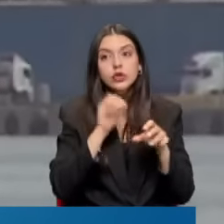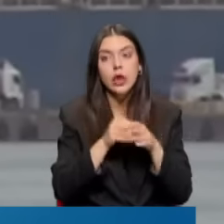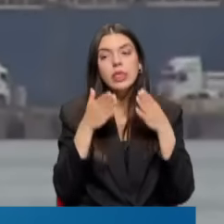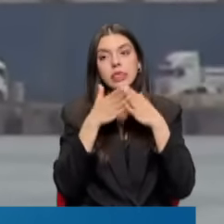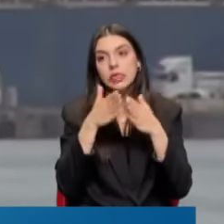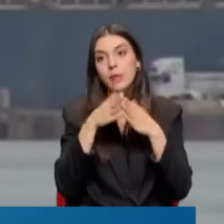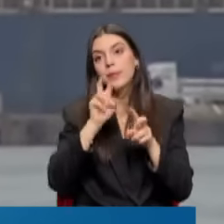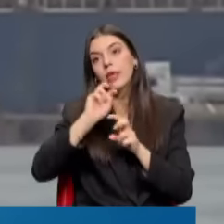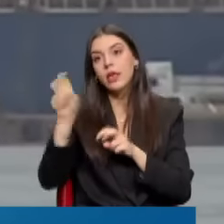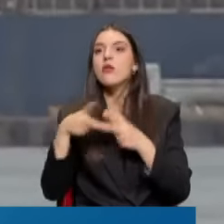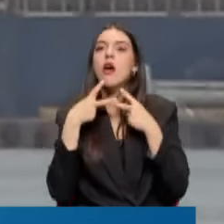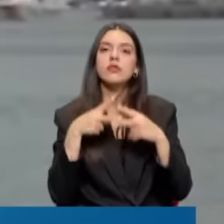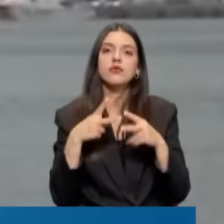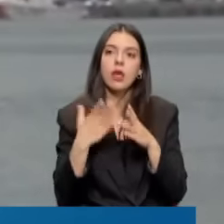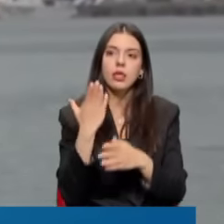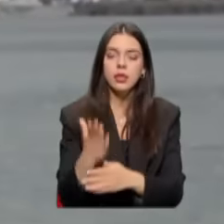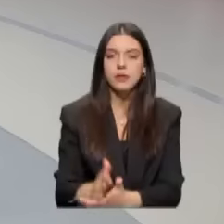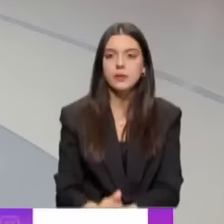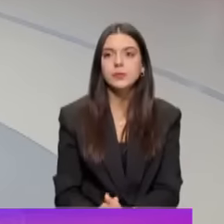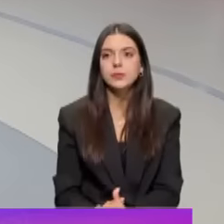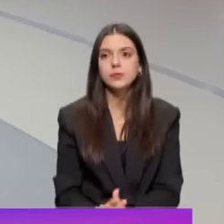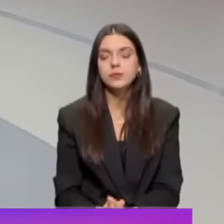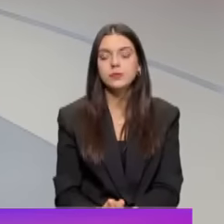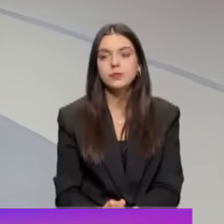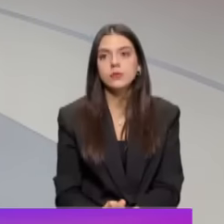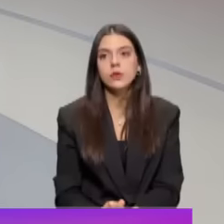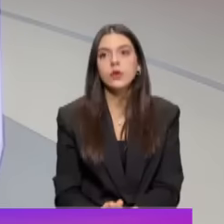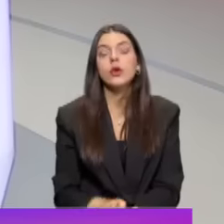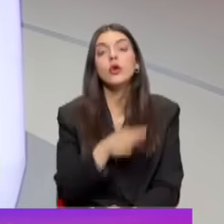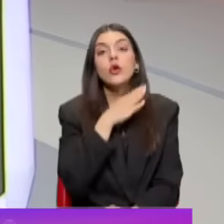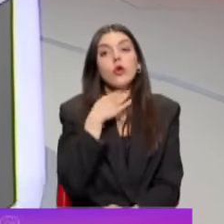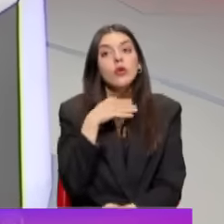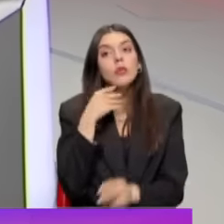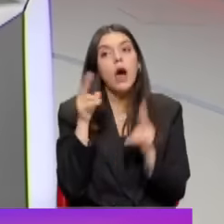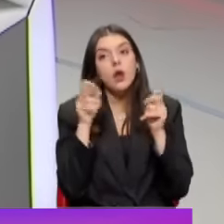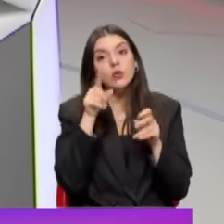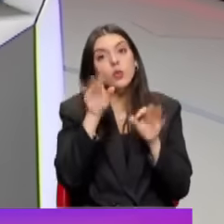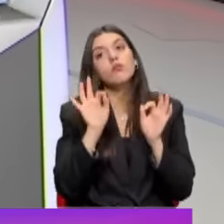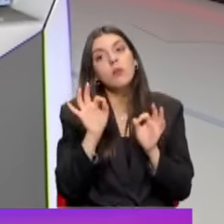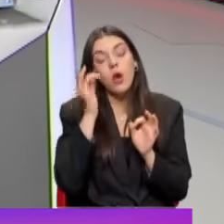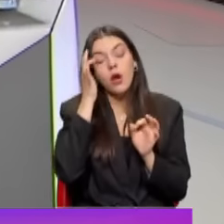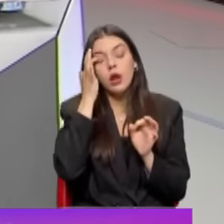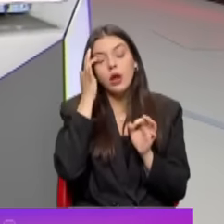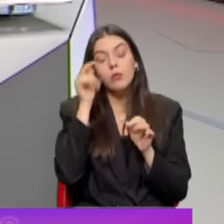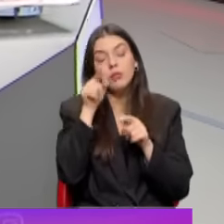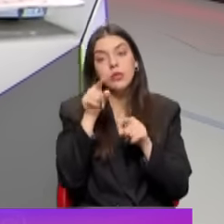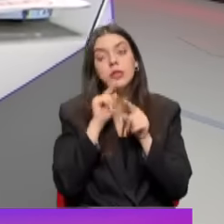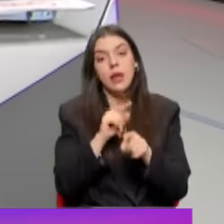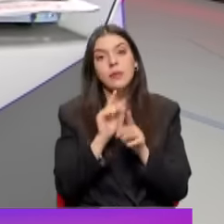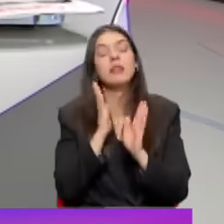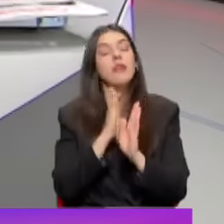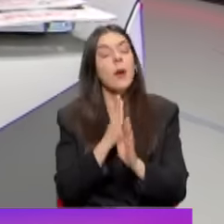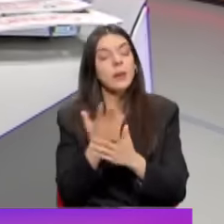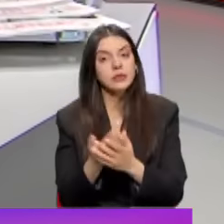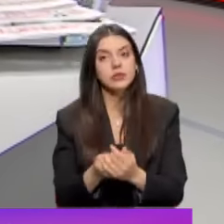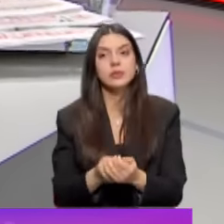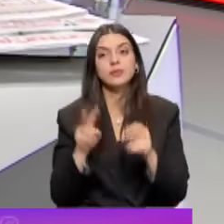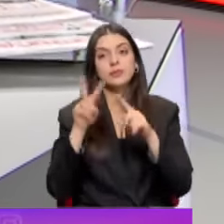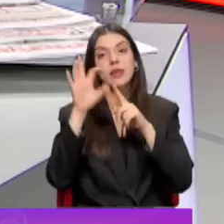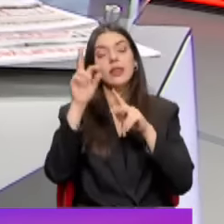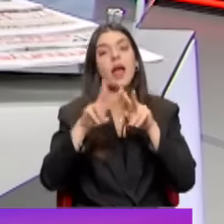indirileceği açıklandı kurban meselesi bu şekilde bunun da takibini sürdüreceğiz Eee